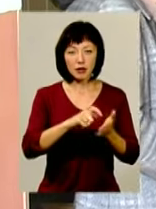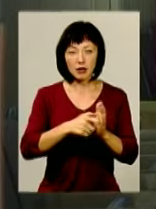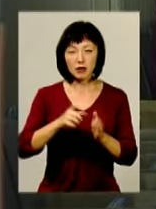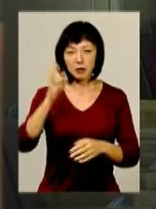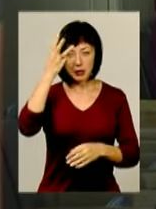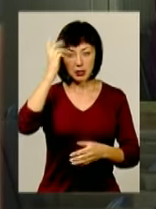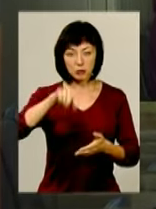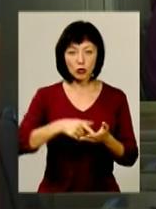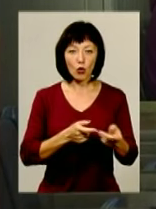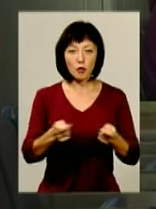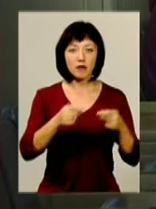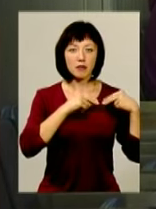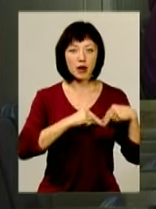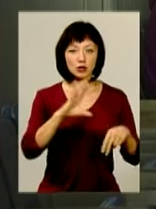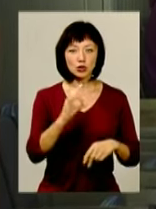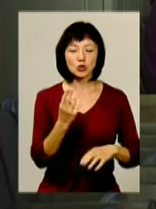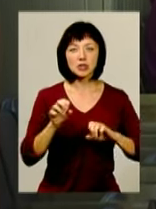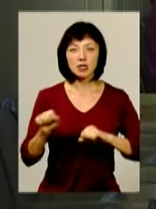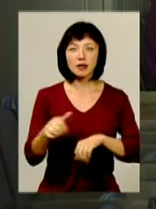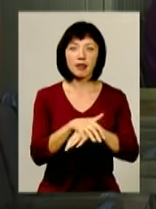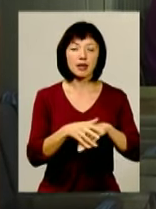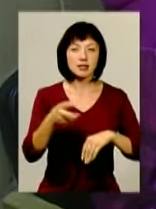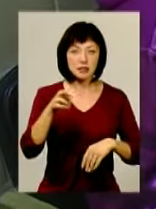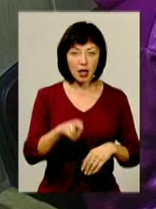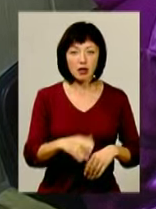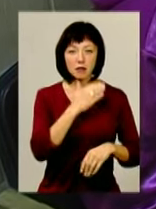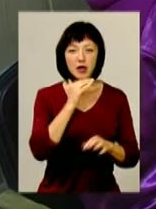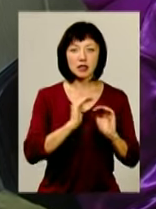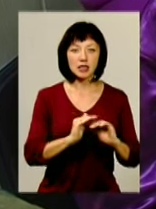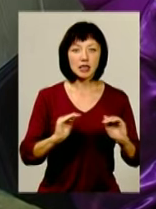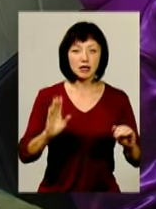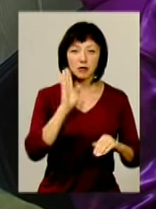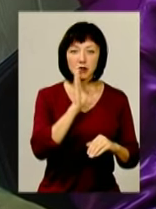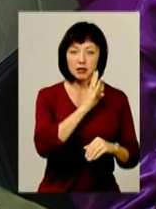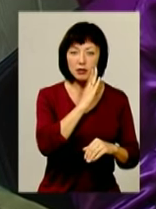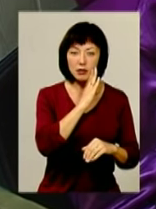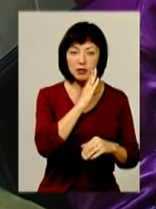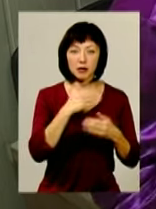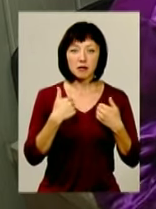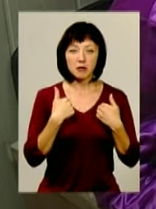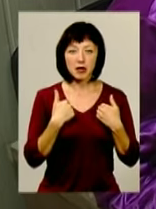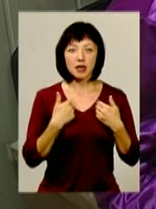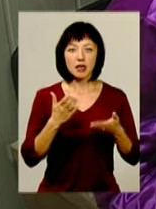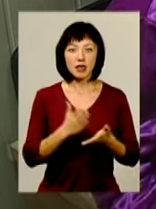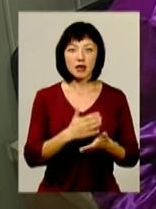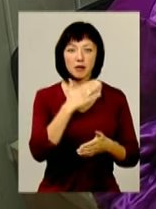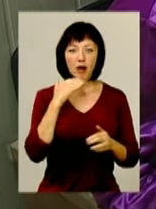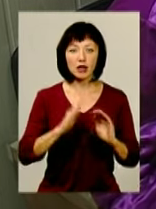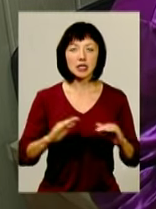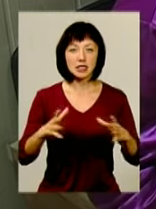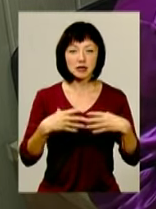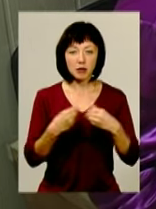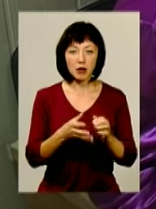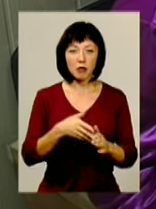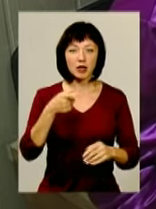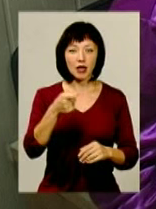Хмельницького міського управління праці і соцзахисту населення і багатодітні матері. Пільги на багатодітну сім'ю. Я подала на субсидію, але я вже